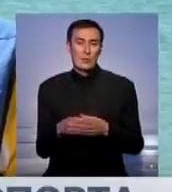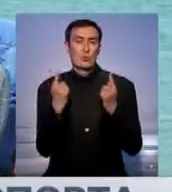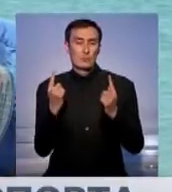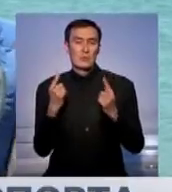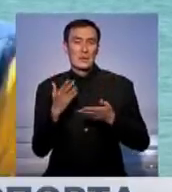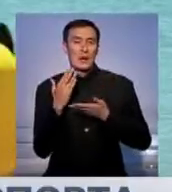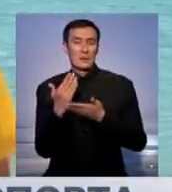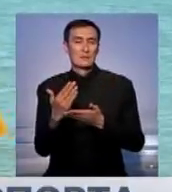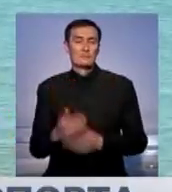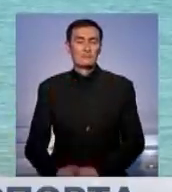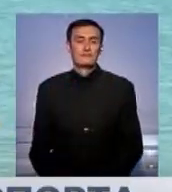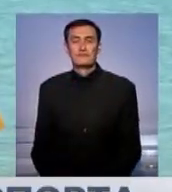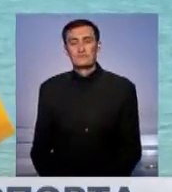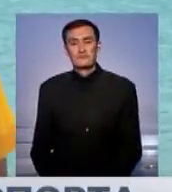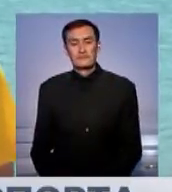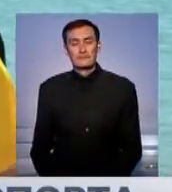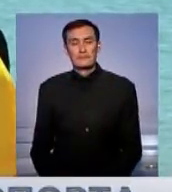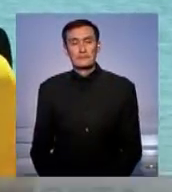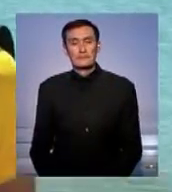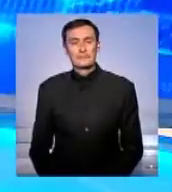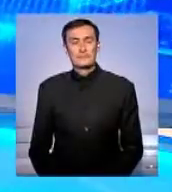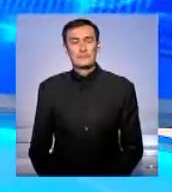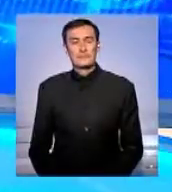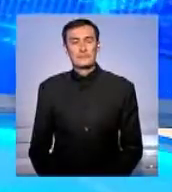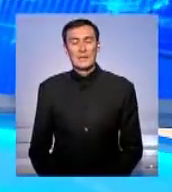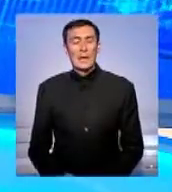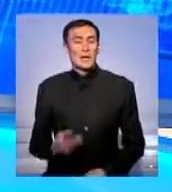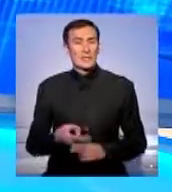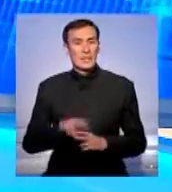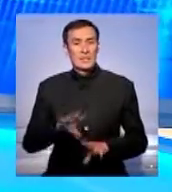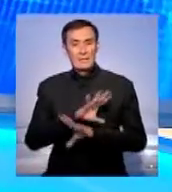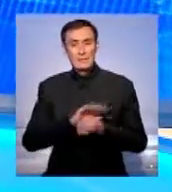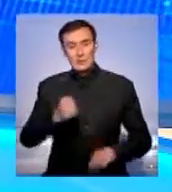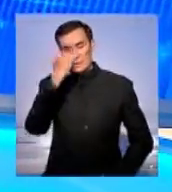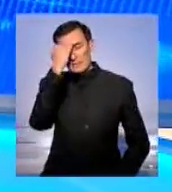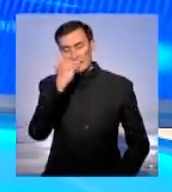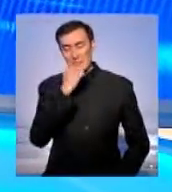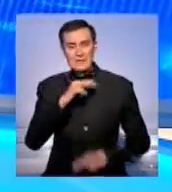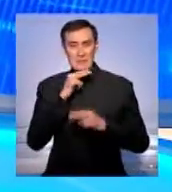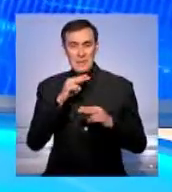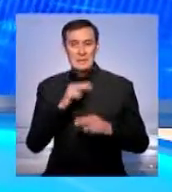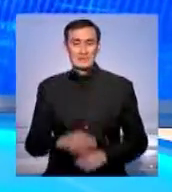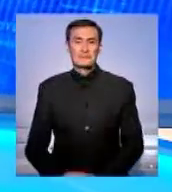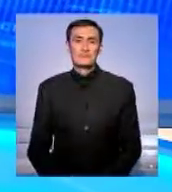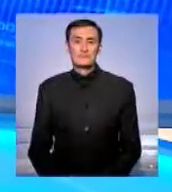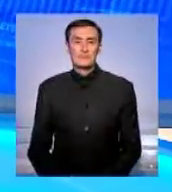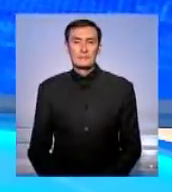яхт. Пока все. До встречи в эфире.